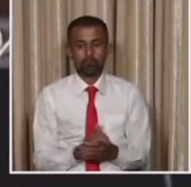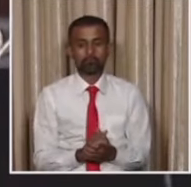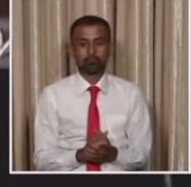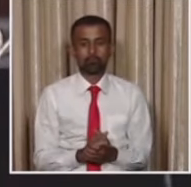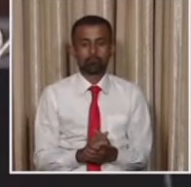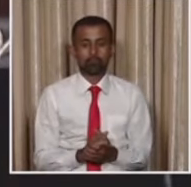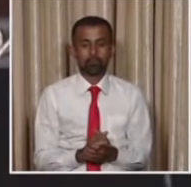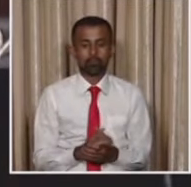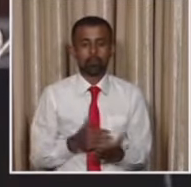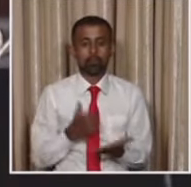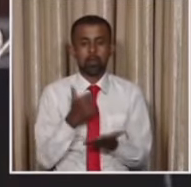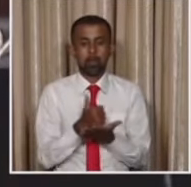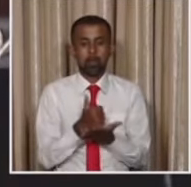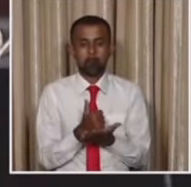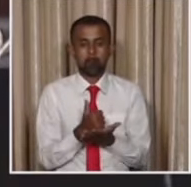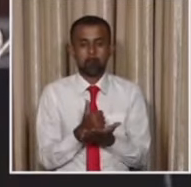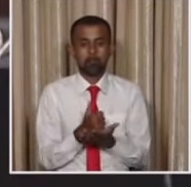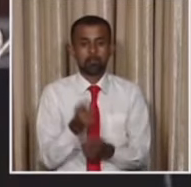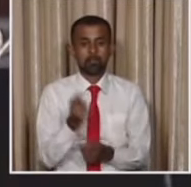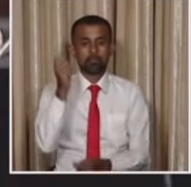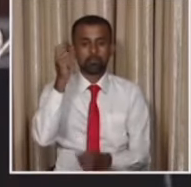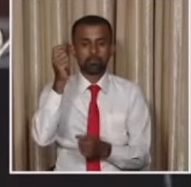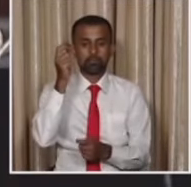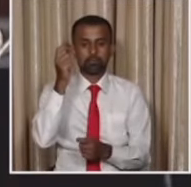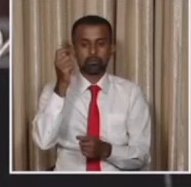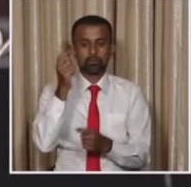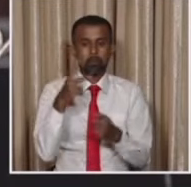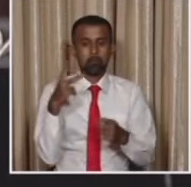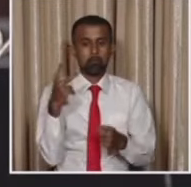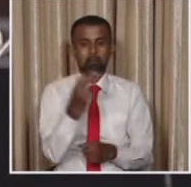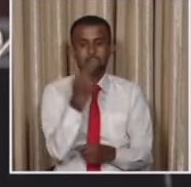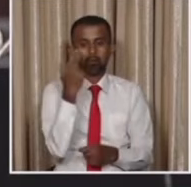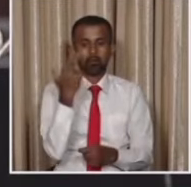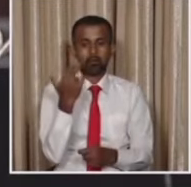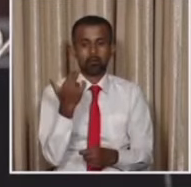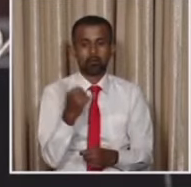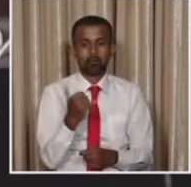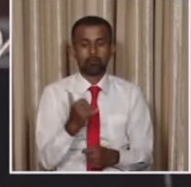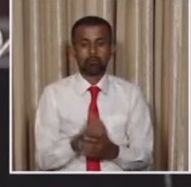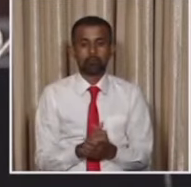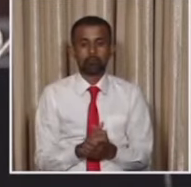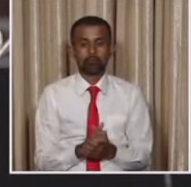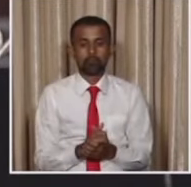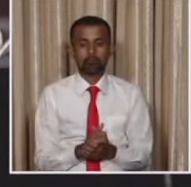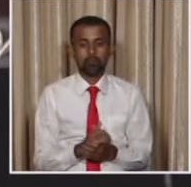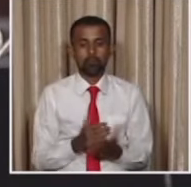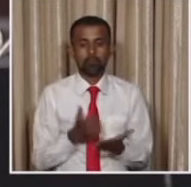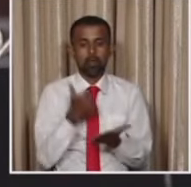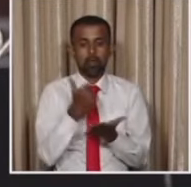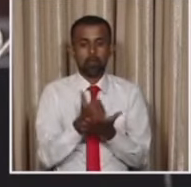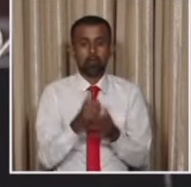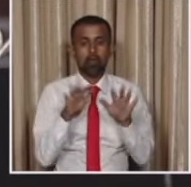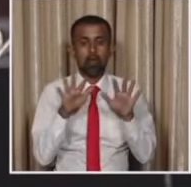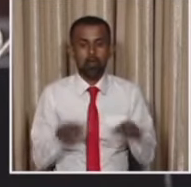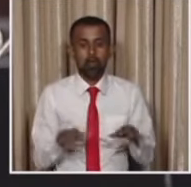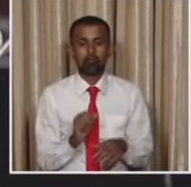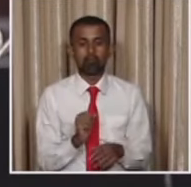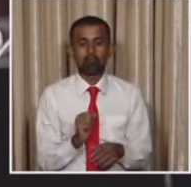නැත්නම් මහා බැංකුව කියන සරුංගලේ තිබ්බ නූලත් කැපිලා යනවා. එහෙම වෙලත් මහා බැංකුව අවසාන වශයෙන් මොකද